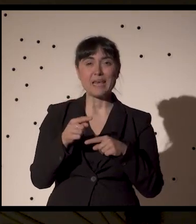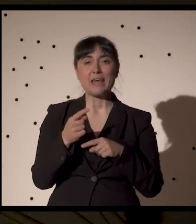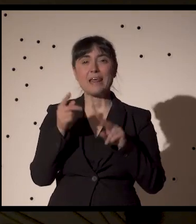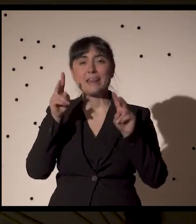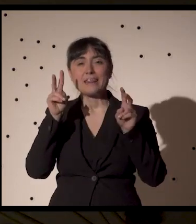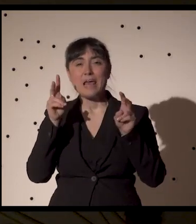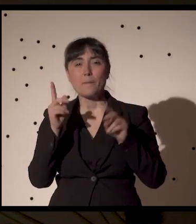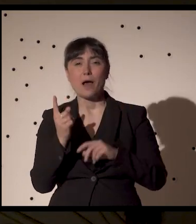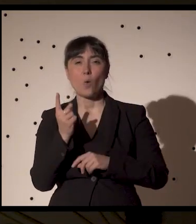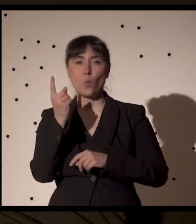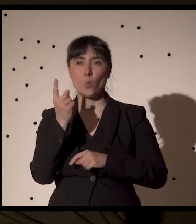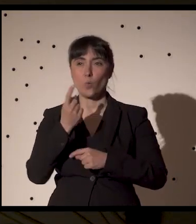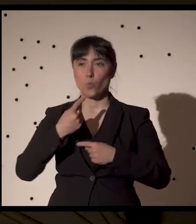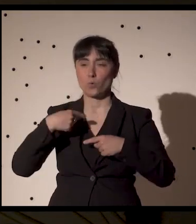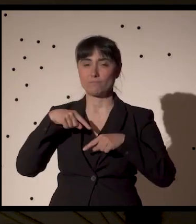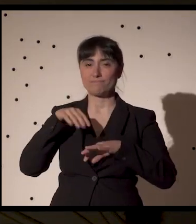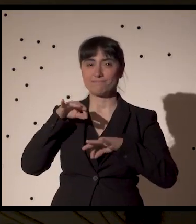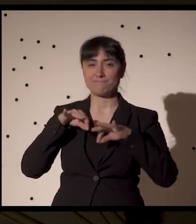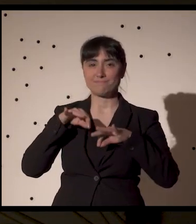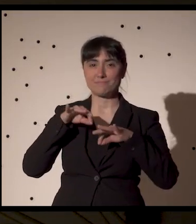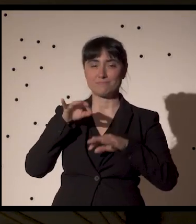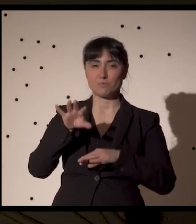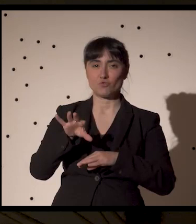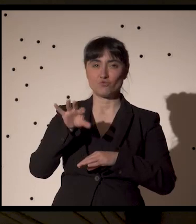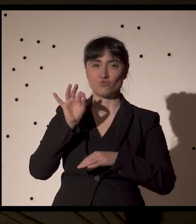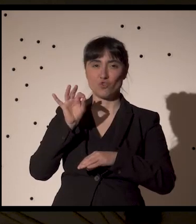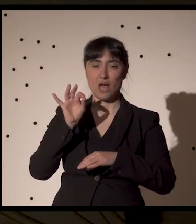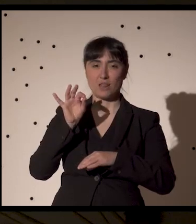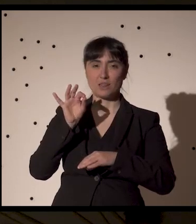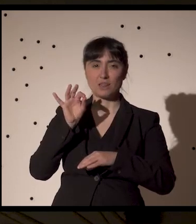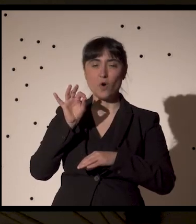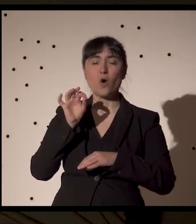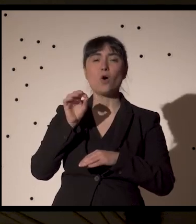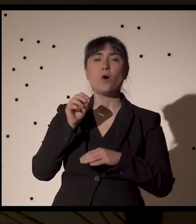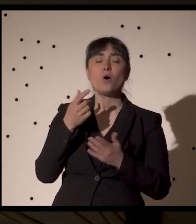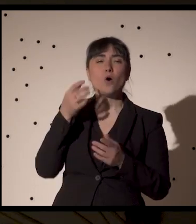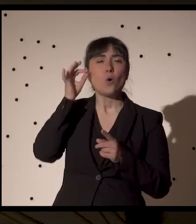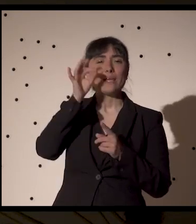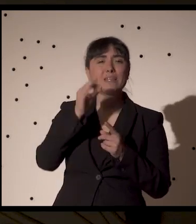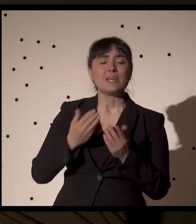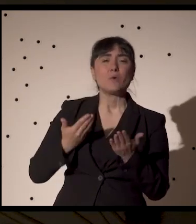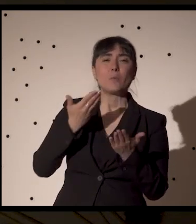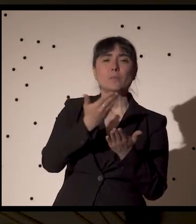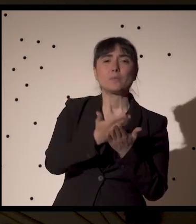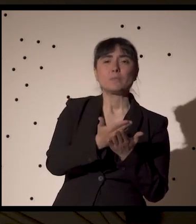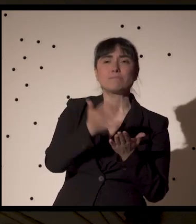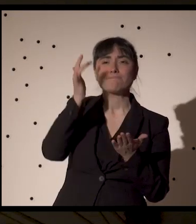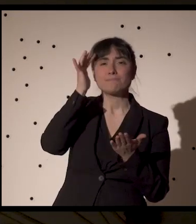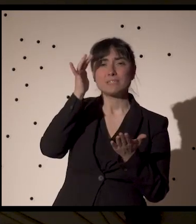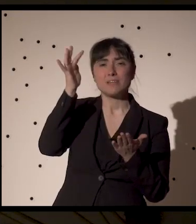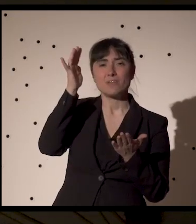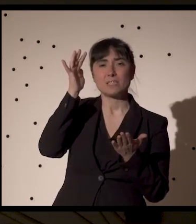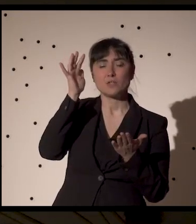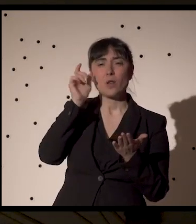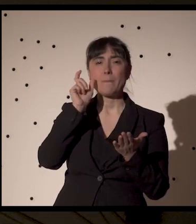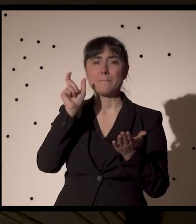quali abbiamo cercato di ritessere la riflessione intorno al corpo delle parole ma la fisicità del linguaggio